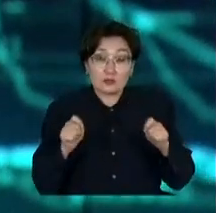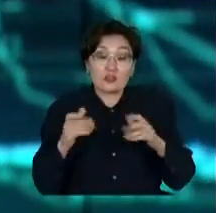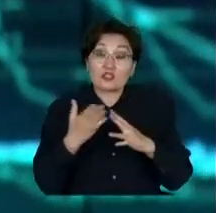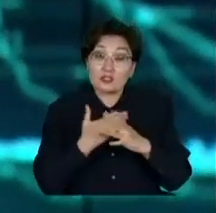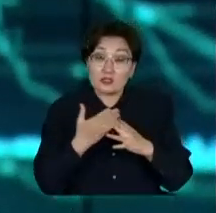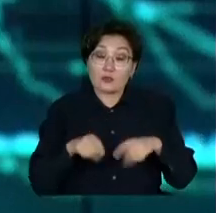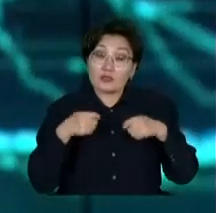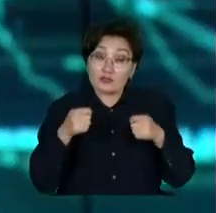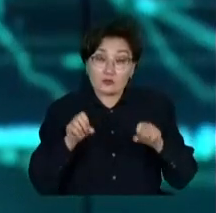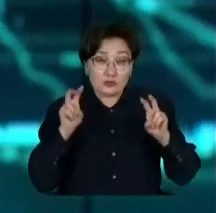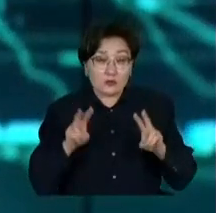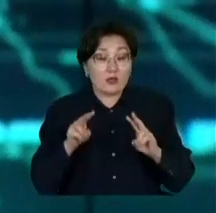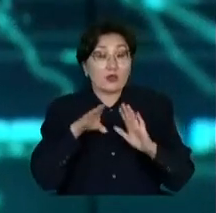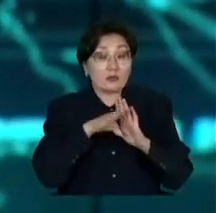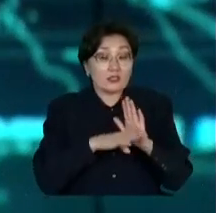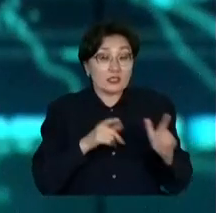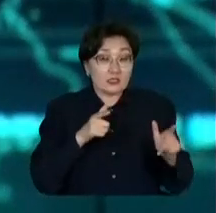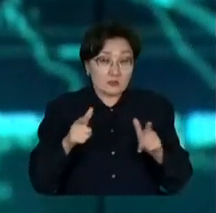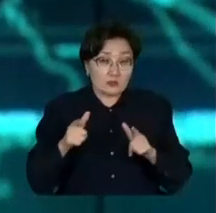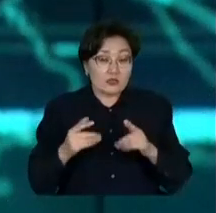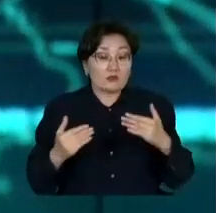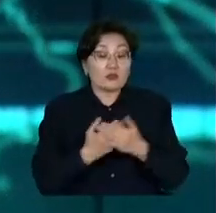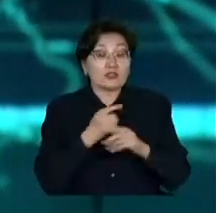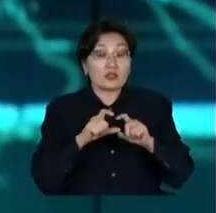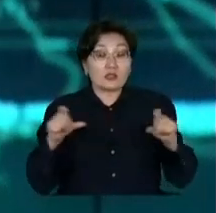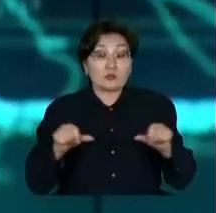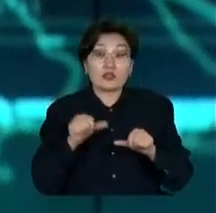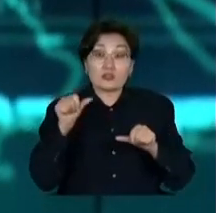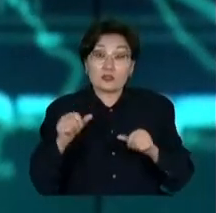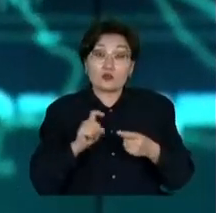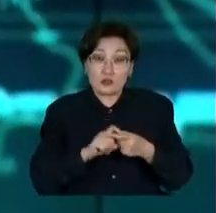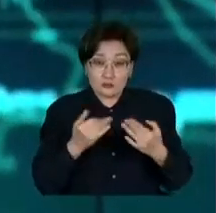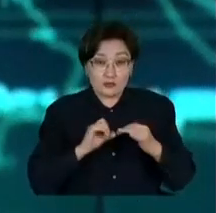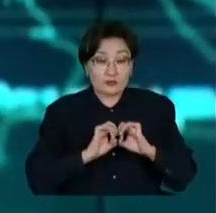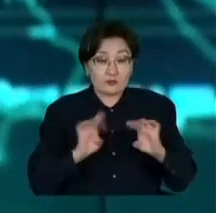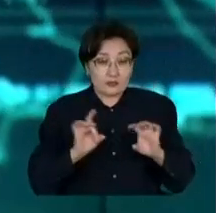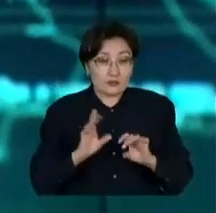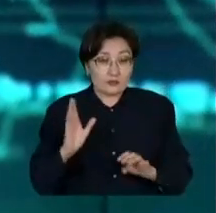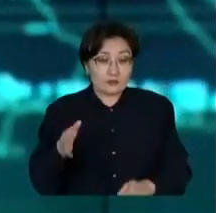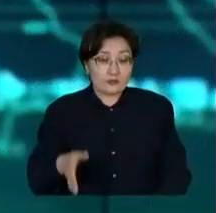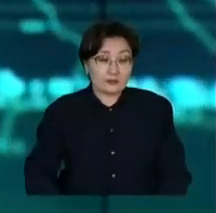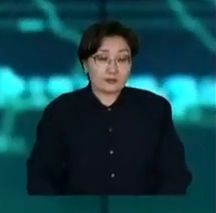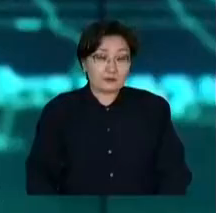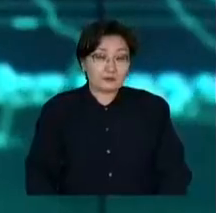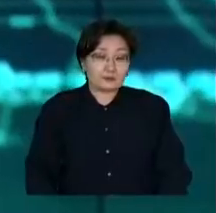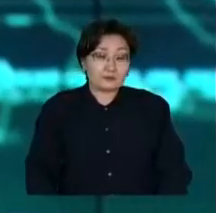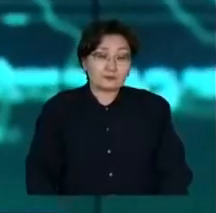жеңілдіктер қарастырылған арнайы бағдарлама әзірленді. Жаңа дүкеннің артықшылықтары туралы келесі бейне материалдан білейік.